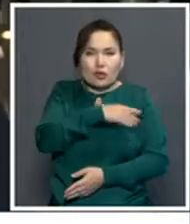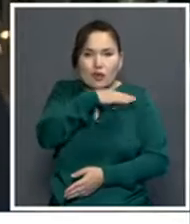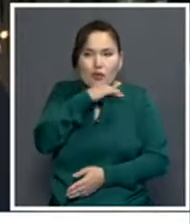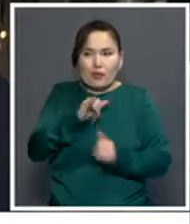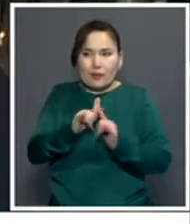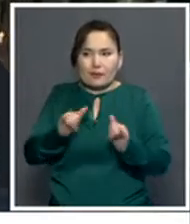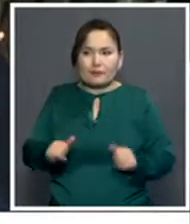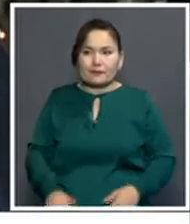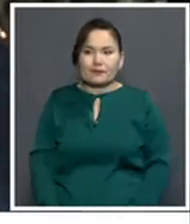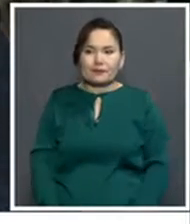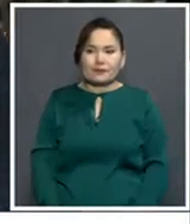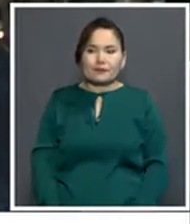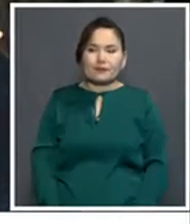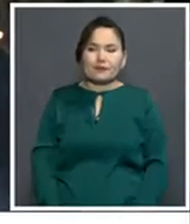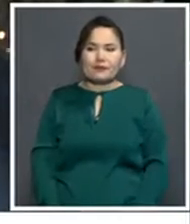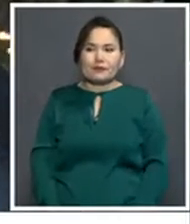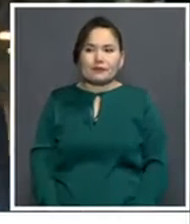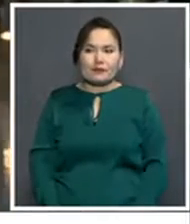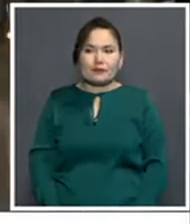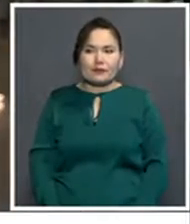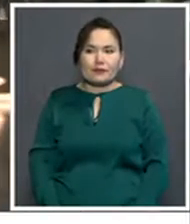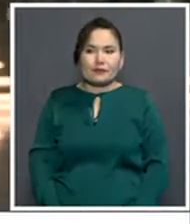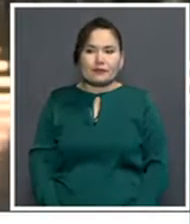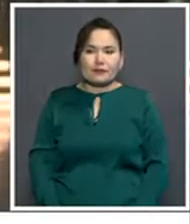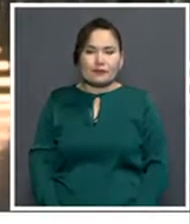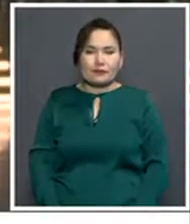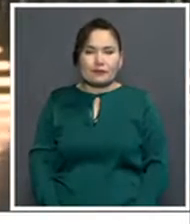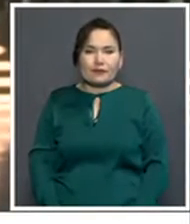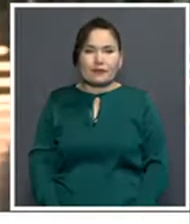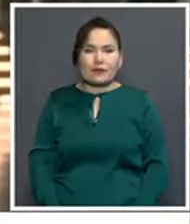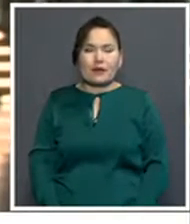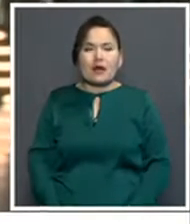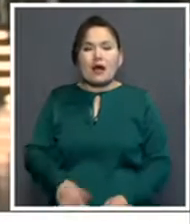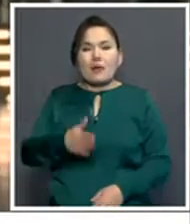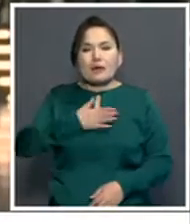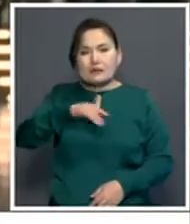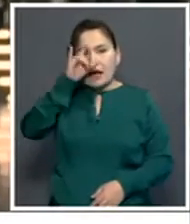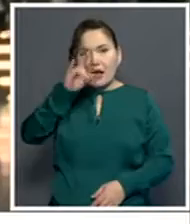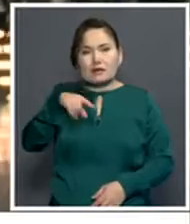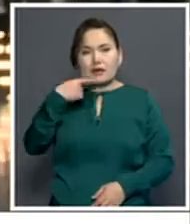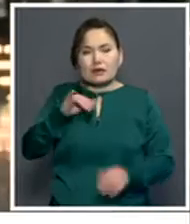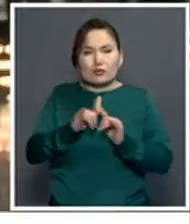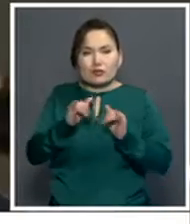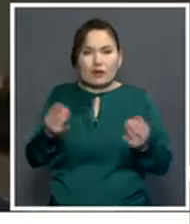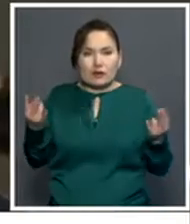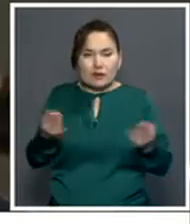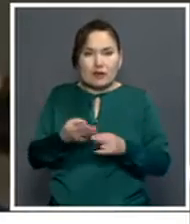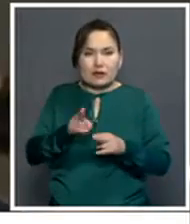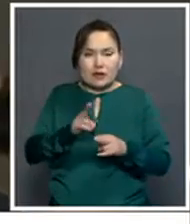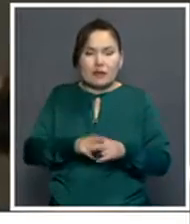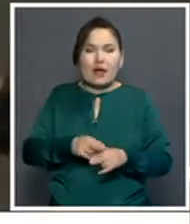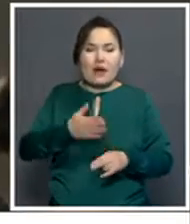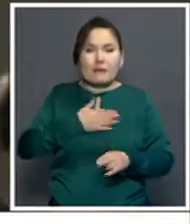тілді, как его, прослойка общего мозга, көмектесуіміз керек. Академиялық түрде. Бір